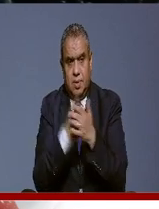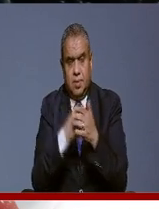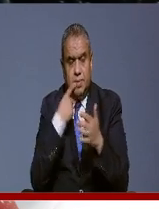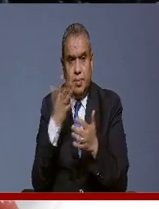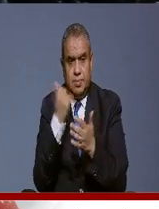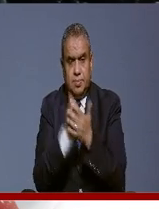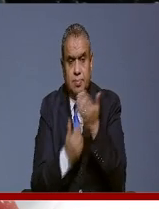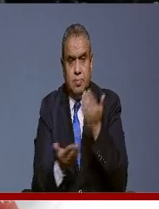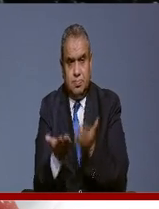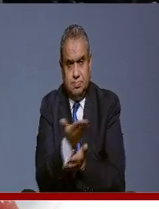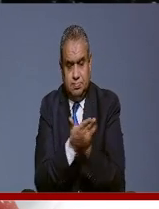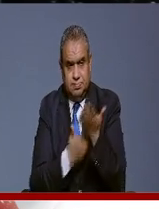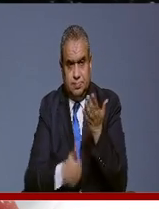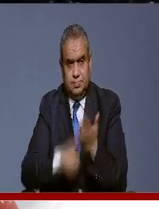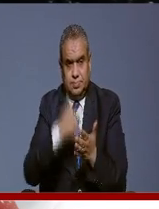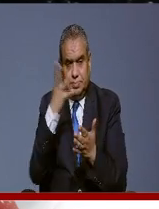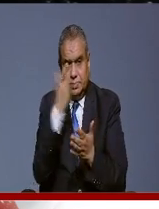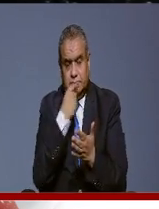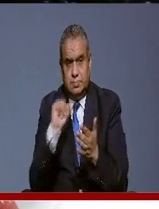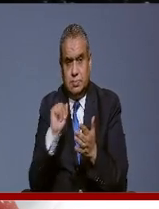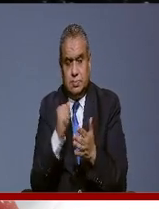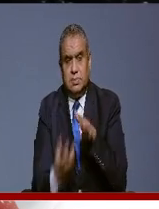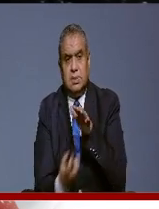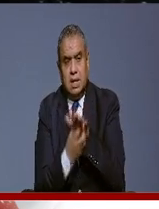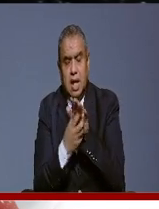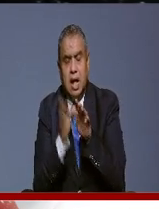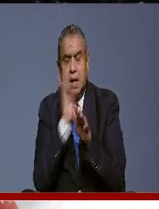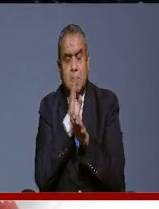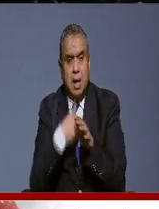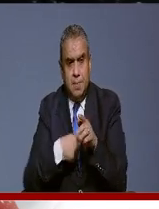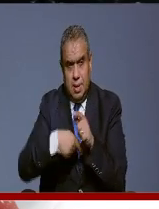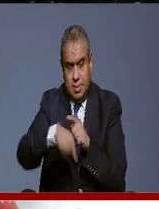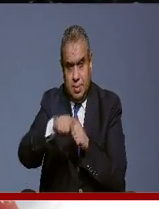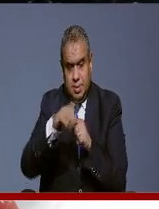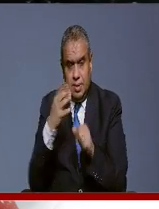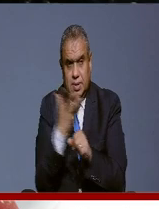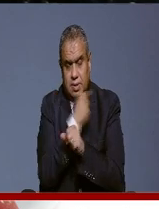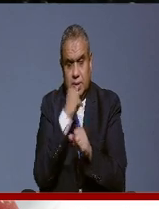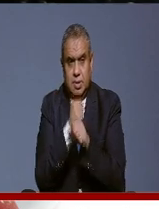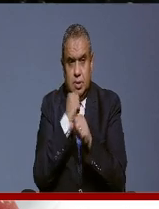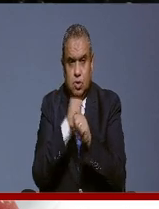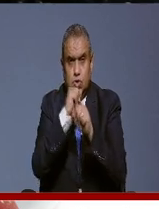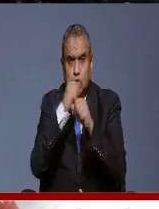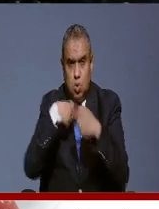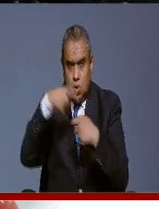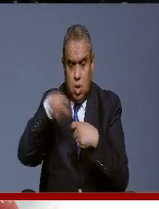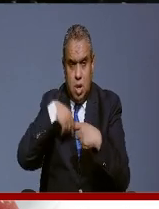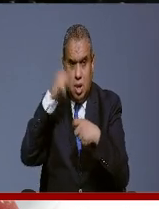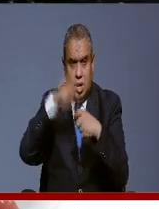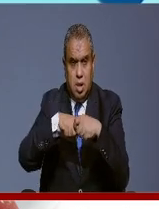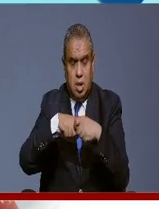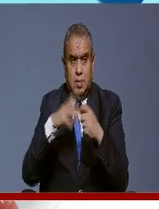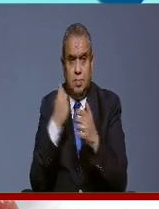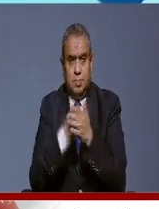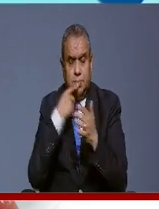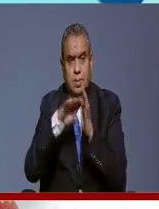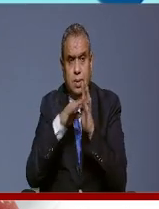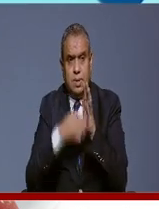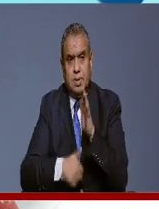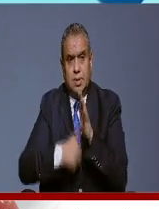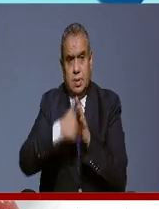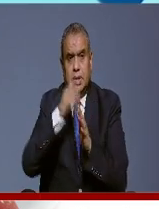هم عندهم جامعة تبعهم، احنا ان شاء الله هندرها لهم برضو حسب ما يتطلبه السوق